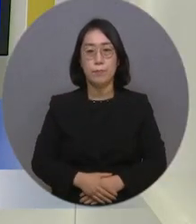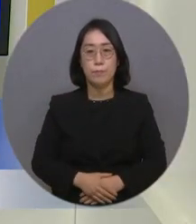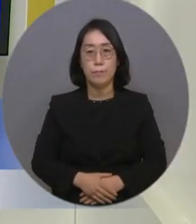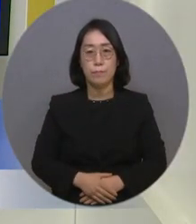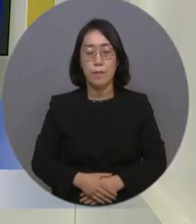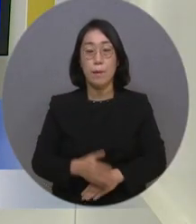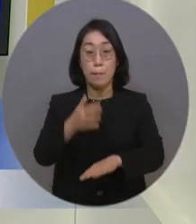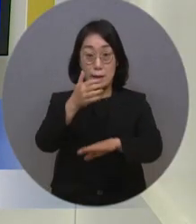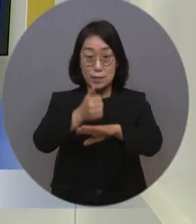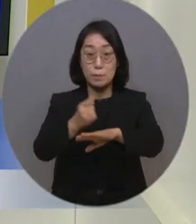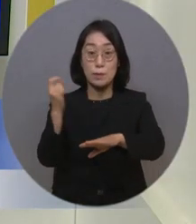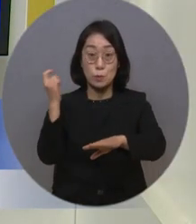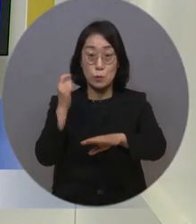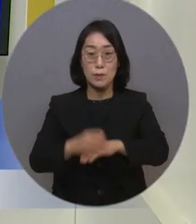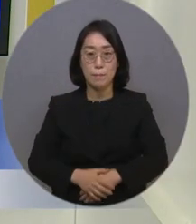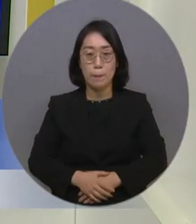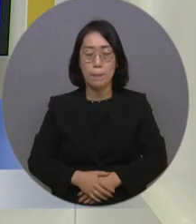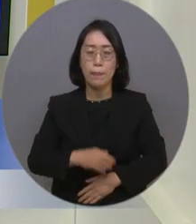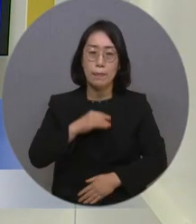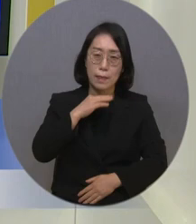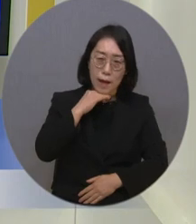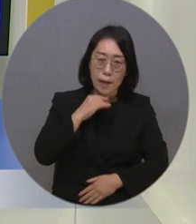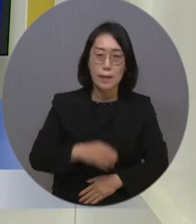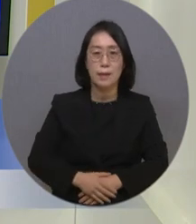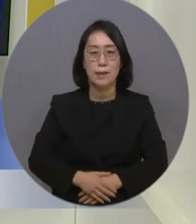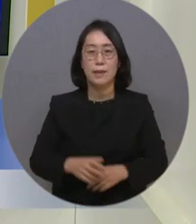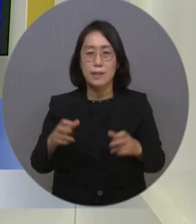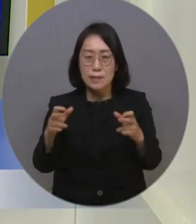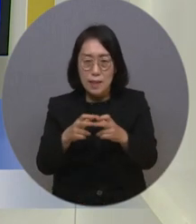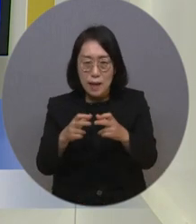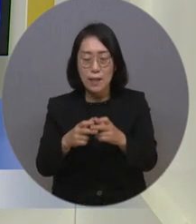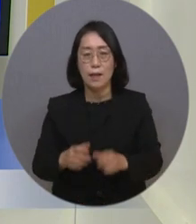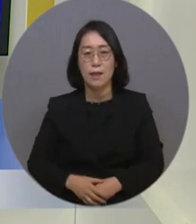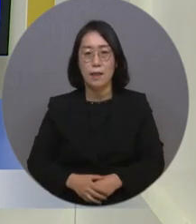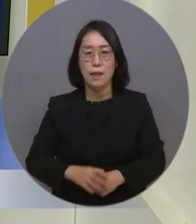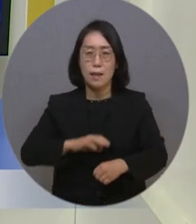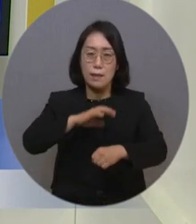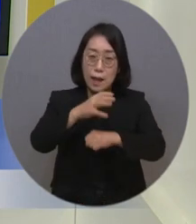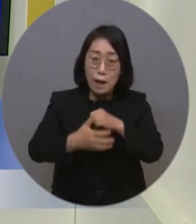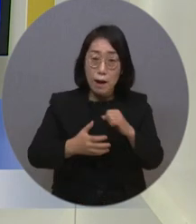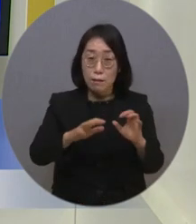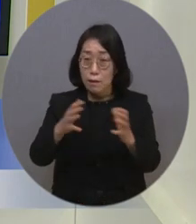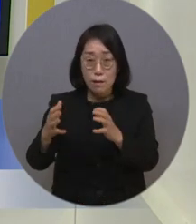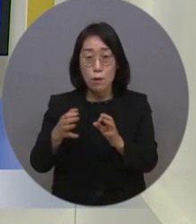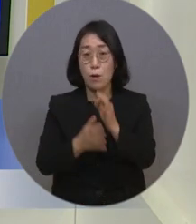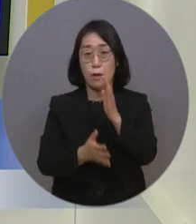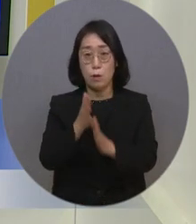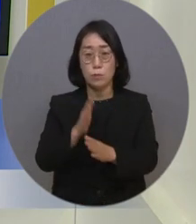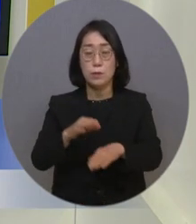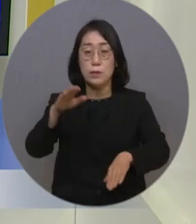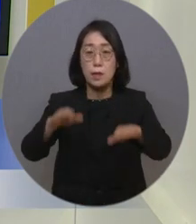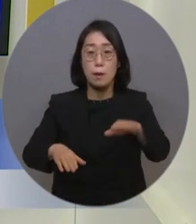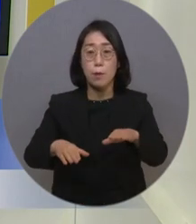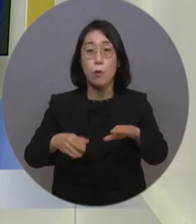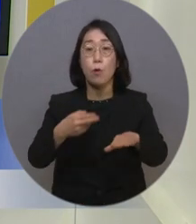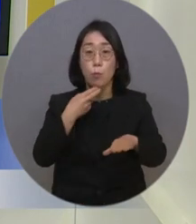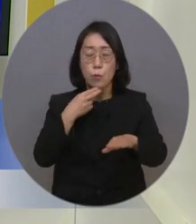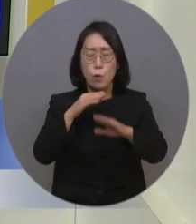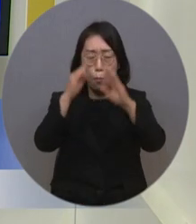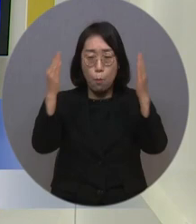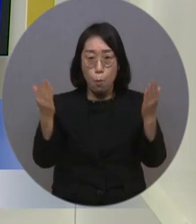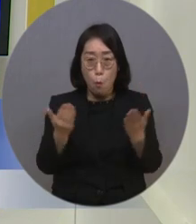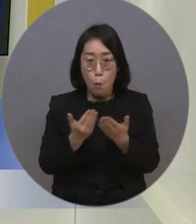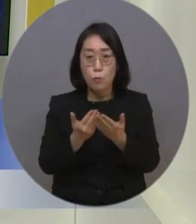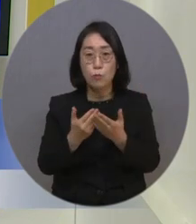마지막 기사입니다 성별 나이 장애 유모 국적 등의 관계없이이 차별받지 않고 누구나